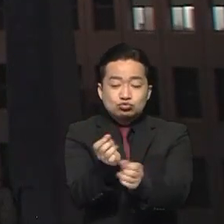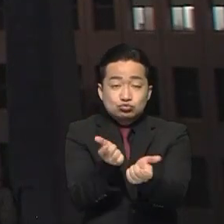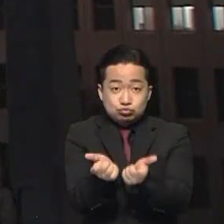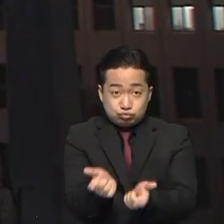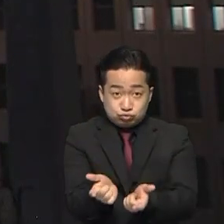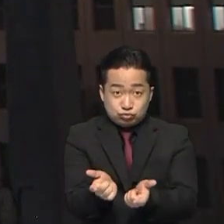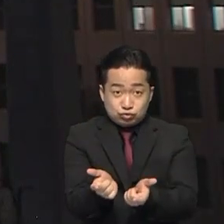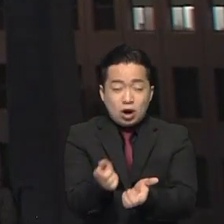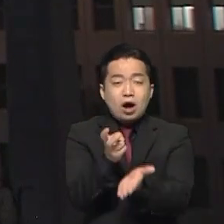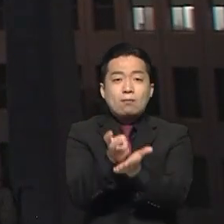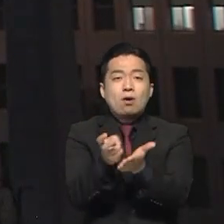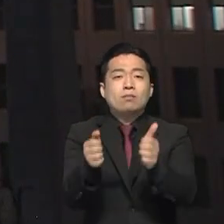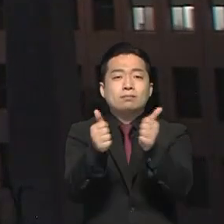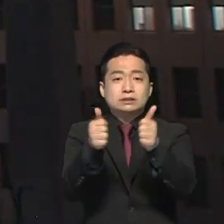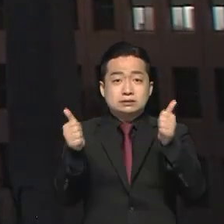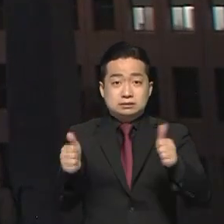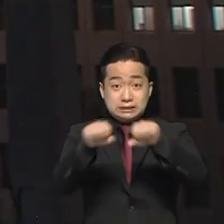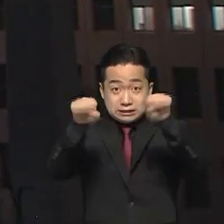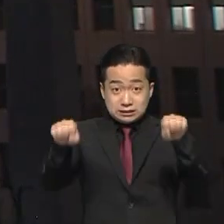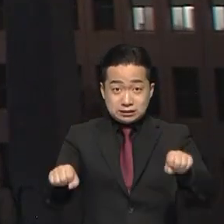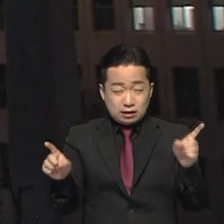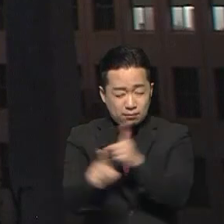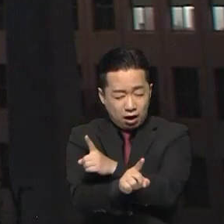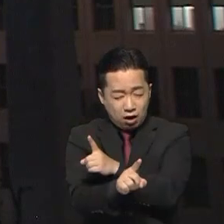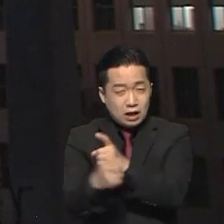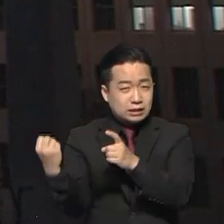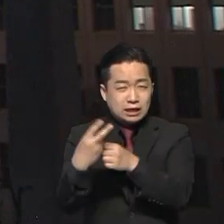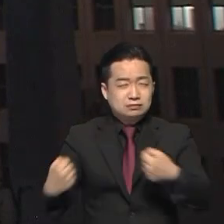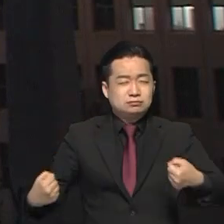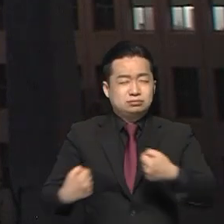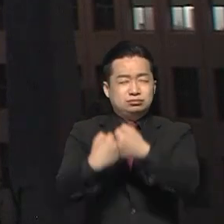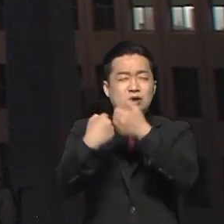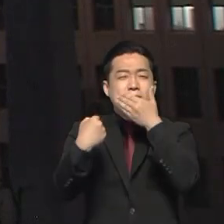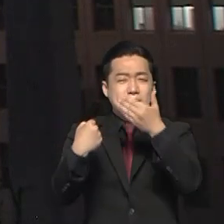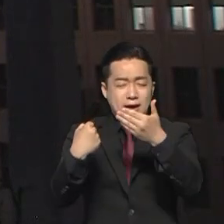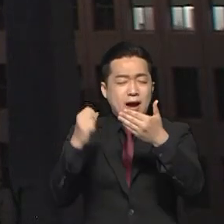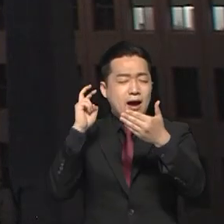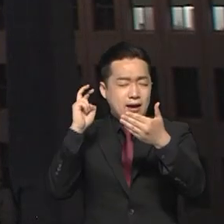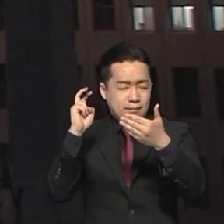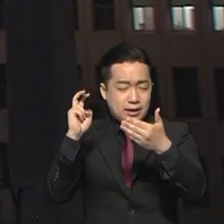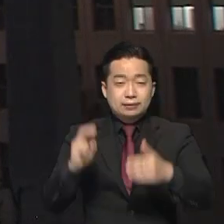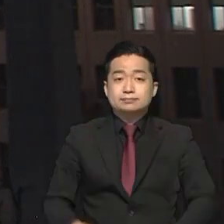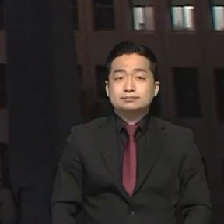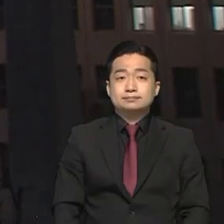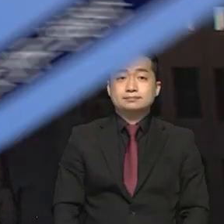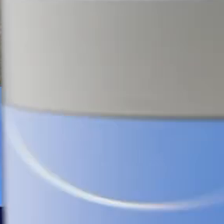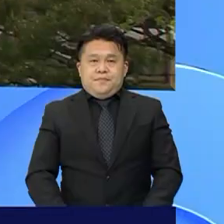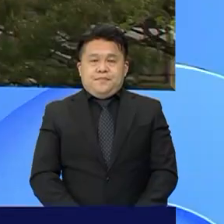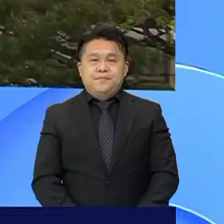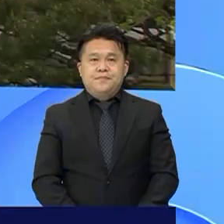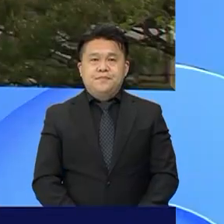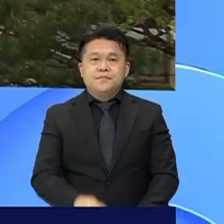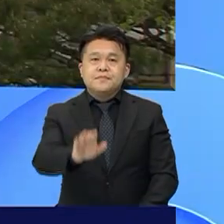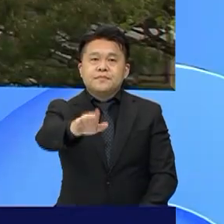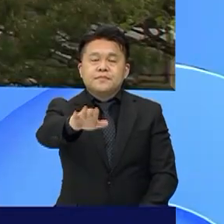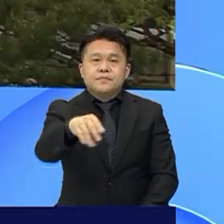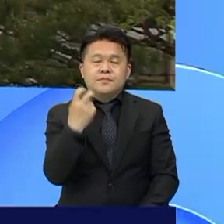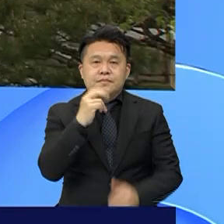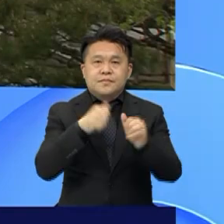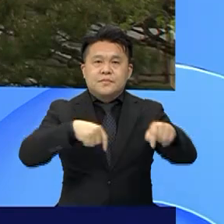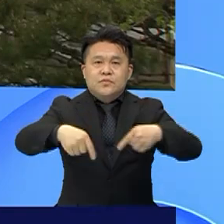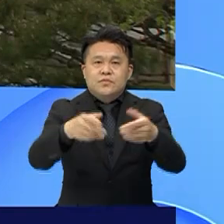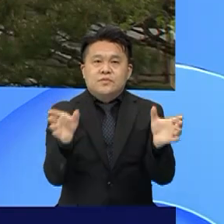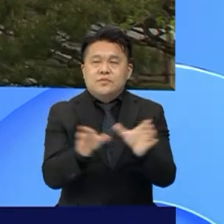사법개혁특위 구성 등에서 여야가 다시 충돌할 가능성은 열려 있습니다. SBS 강민우입니다. 결국 검찰